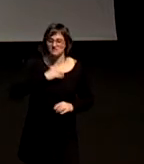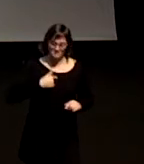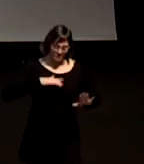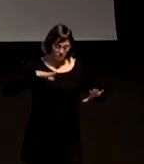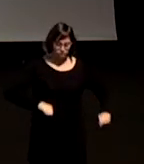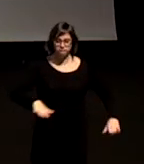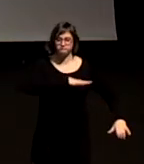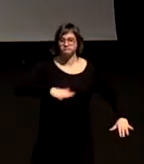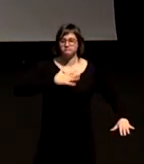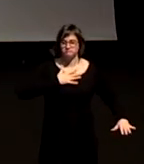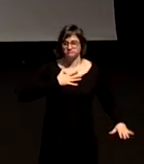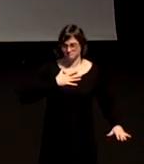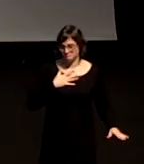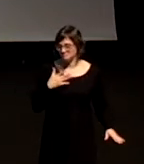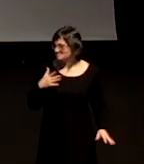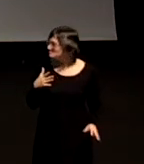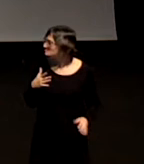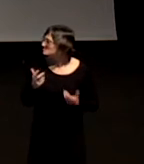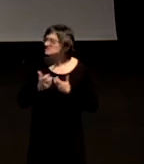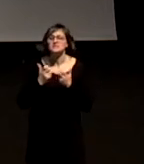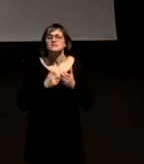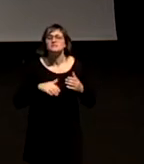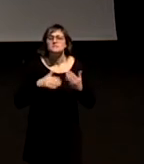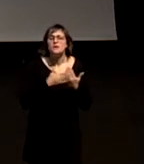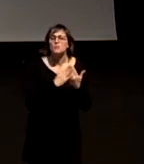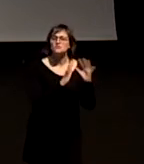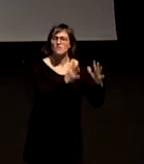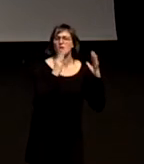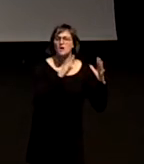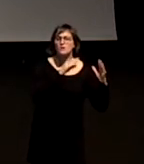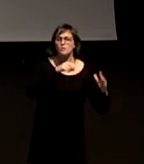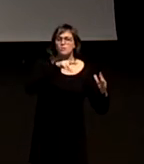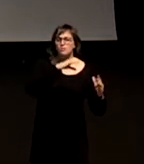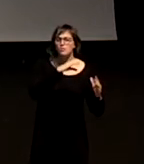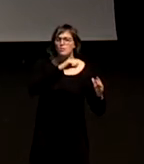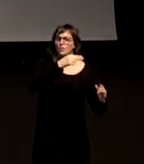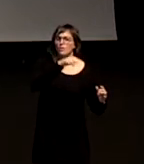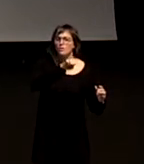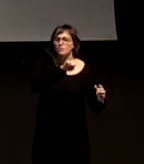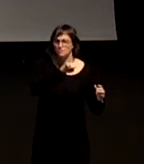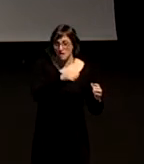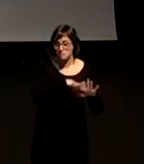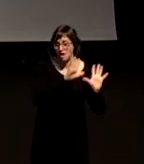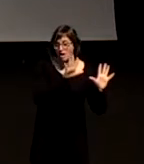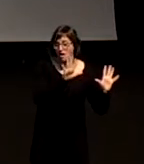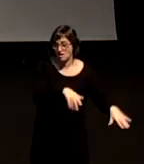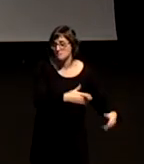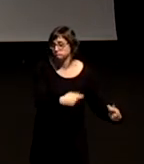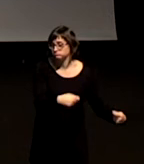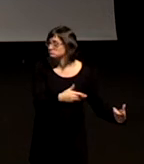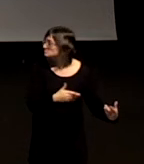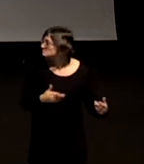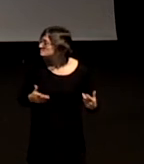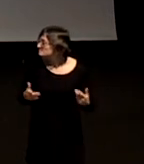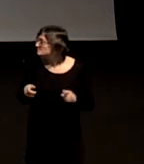dans des zones résidentielles par exemple côté de la forêt de bouconne cornebarrieu c'est un endroit il y en a beaucoup et